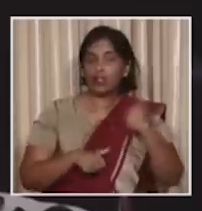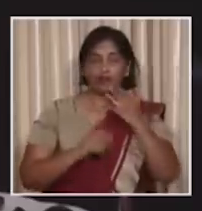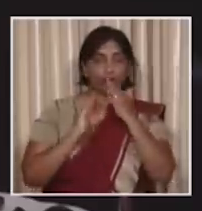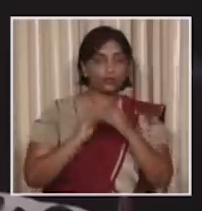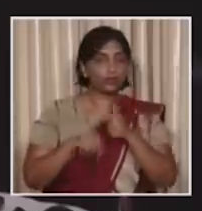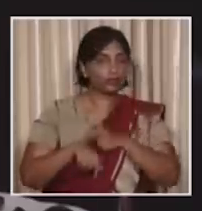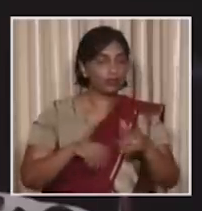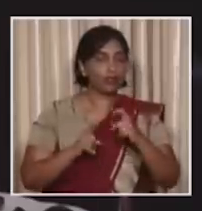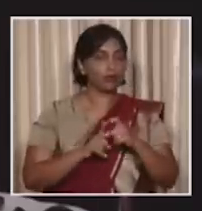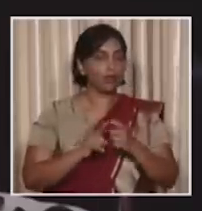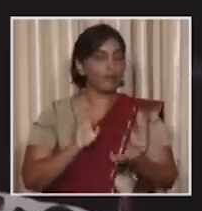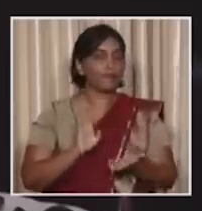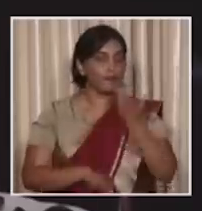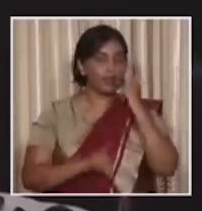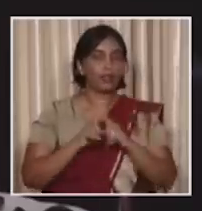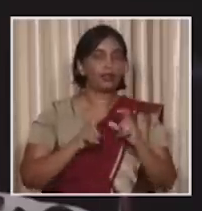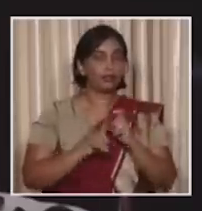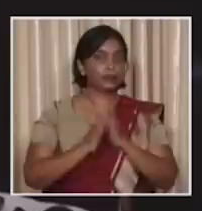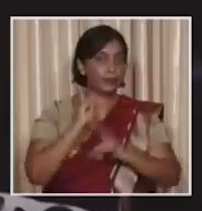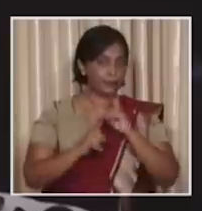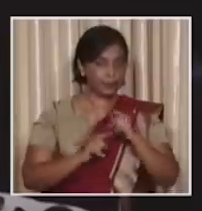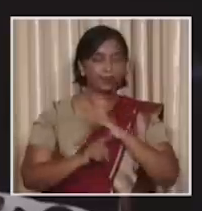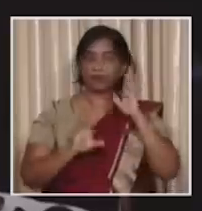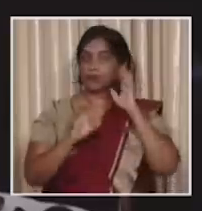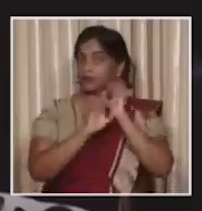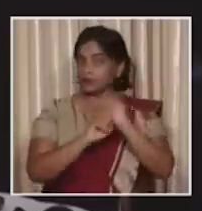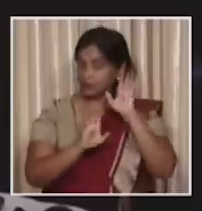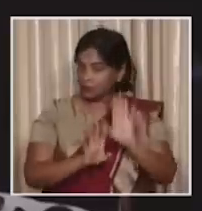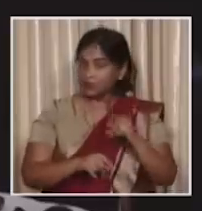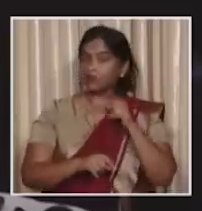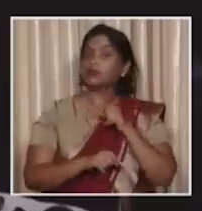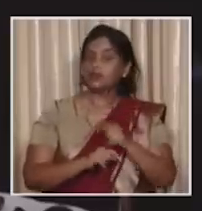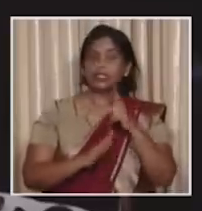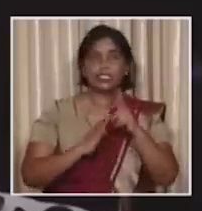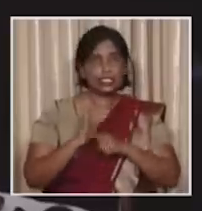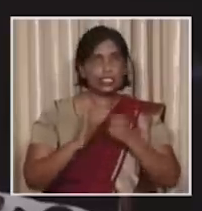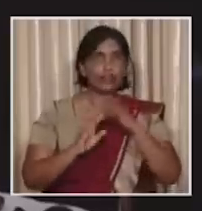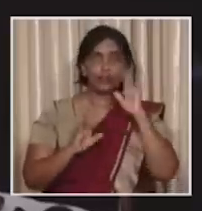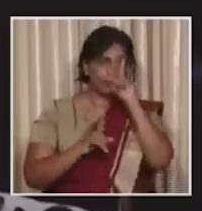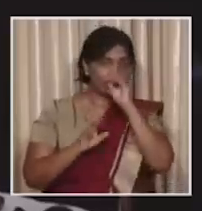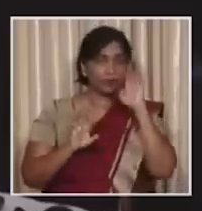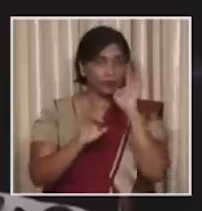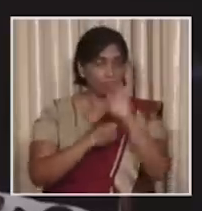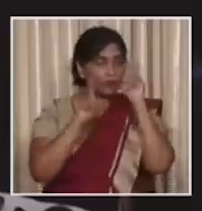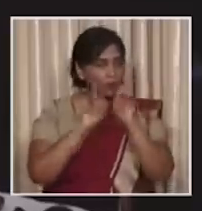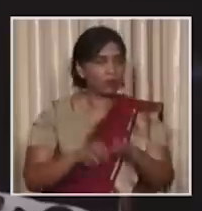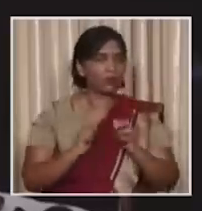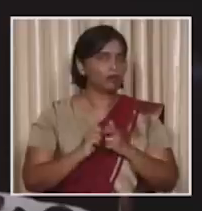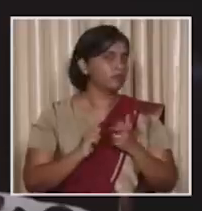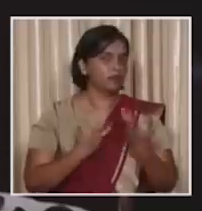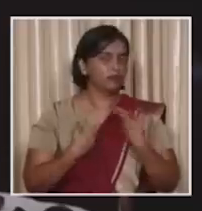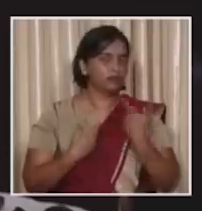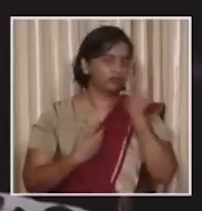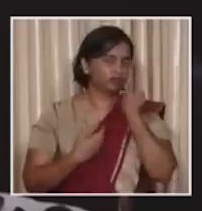පාසල් වාරයේ සිට දෙගුණයකින් වැඩි කරන බවට අධ්‍යාපන අමාත්‍යාංශ විසින් ප්‍රකාශයට පත් කරාද ජනවාරි මාසයේ ප්‍රකාශ කොට තිබියදී මෙවැනි තත්ත්වයක් ඇතිවීම